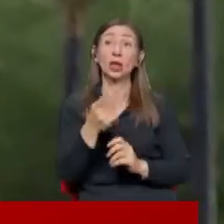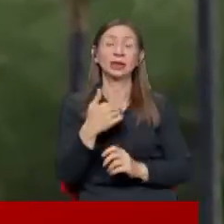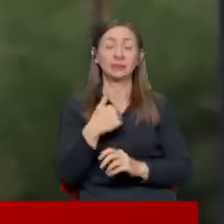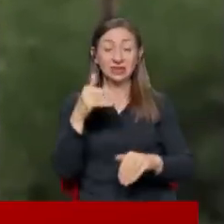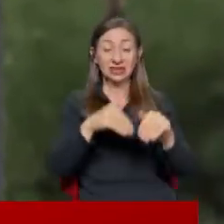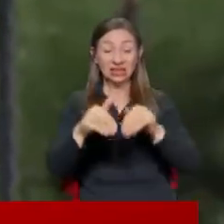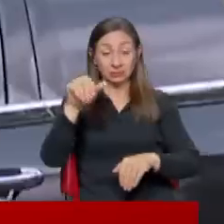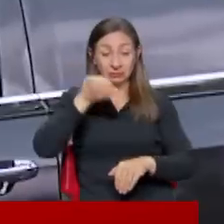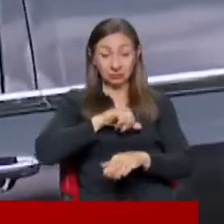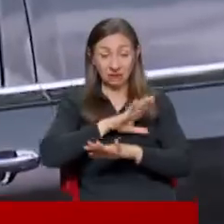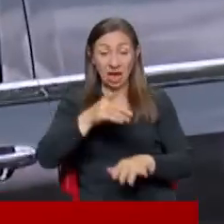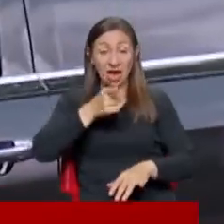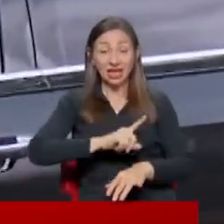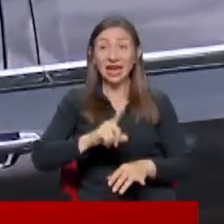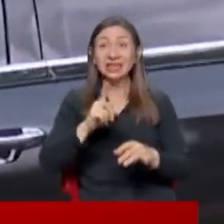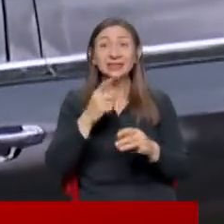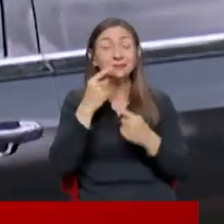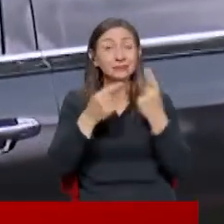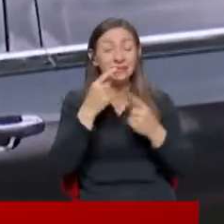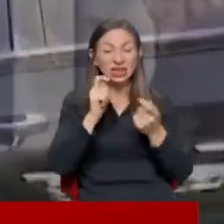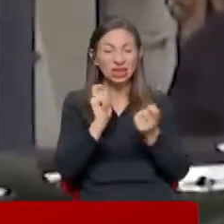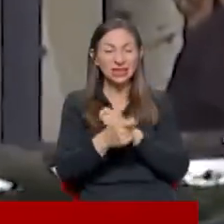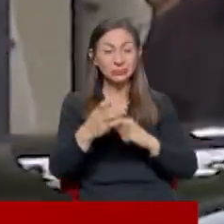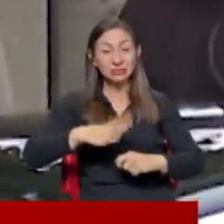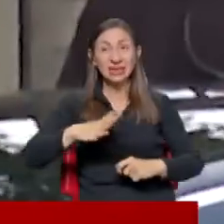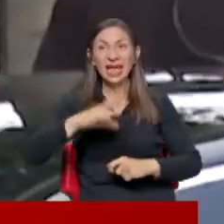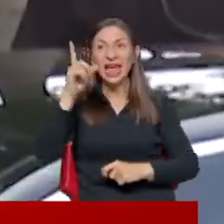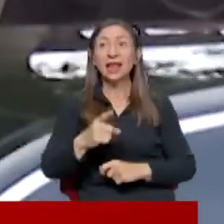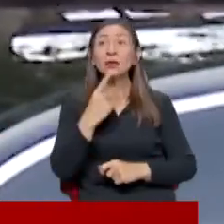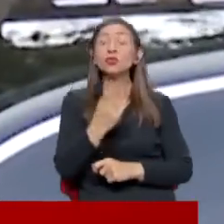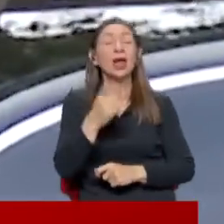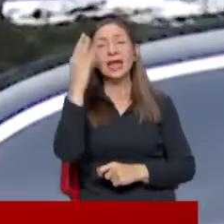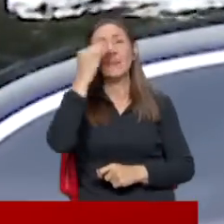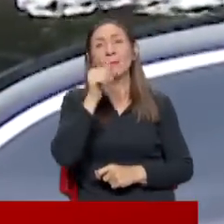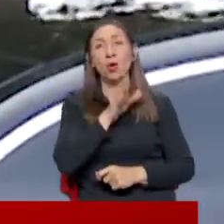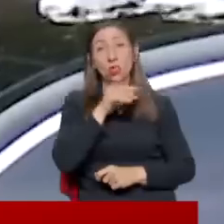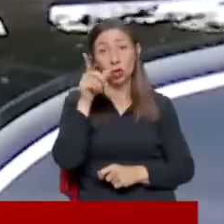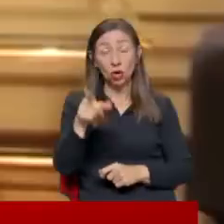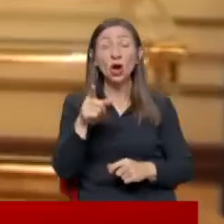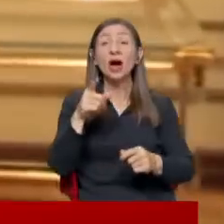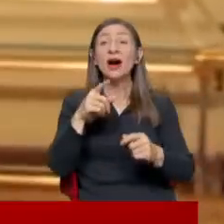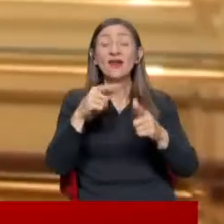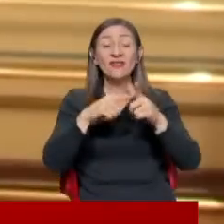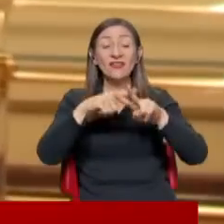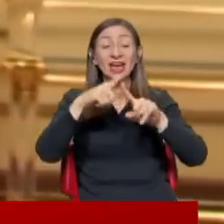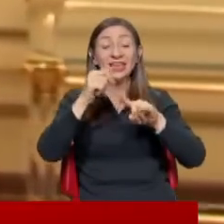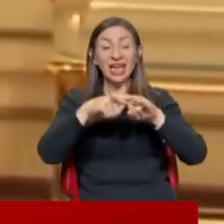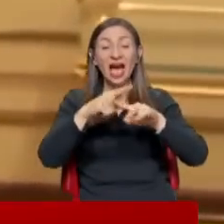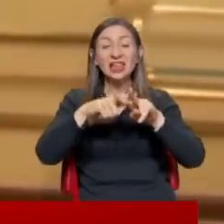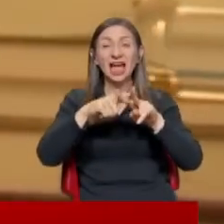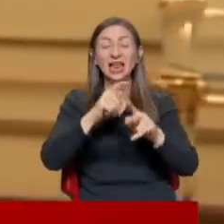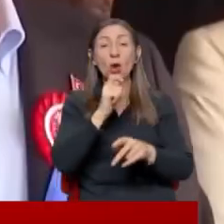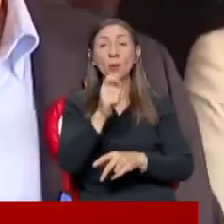Seçim yenilgisi sonrası adaylık sinyaliyle birlikte değişim talebini ilk seslendiren isim Ekrem İmamoğlu, Fatih Altaylı ile